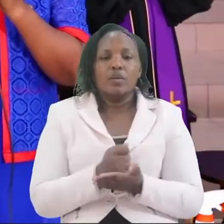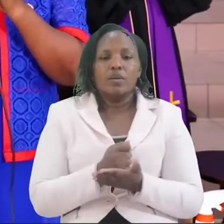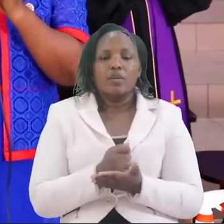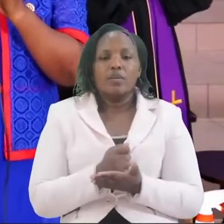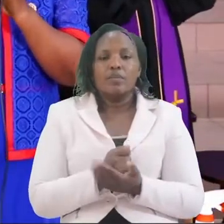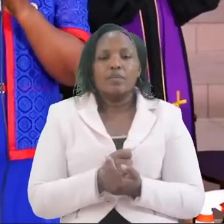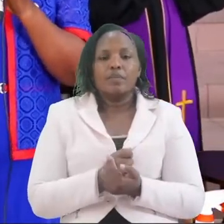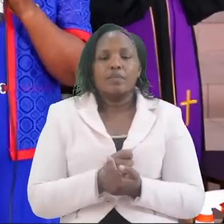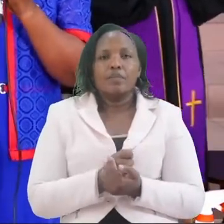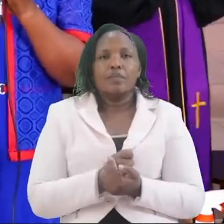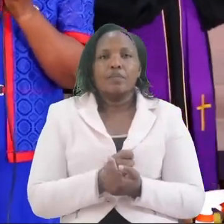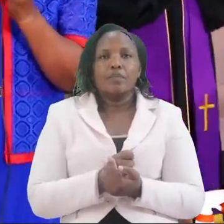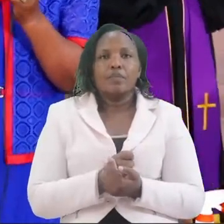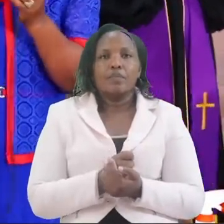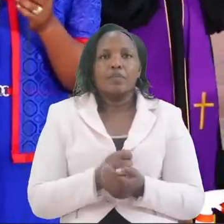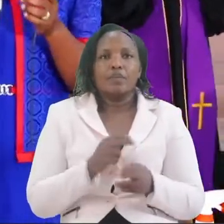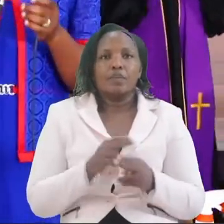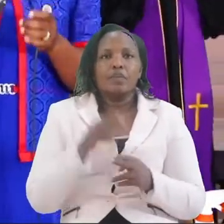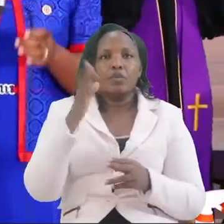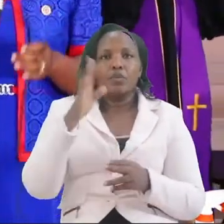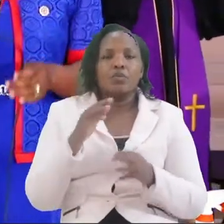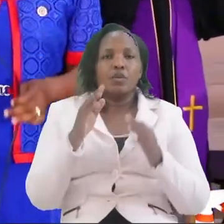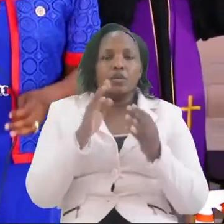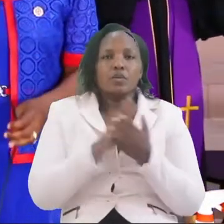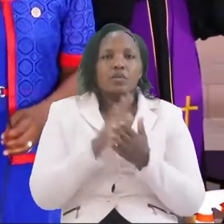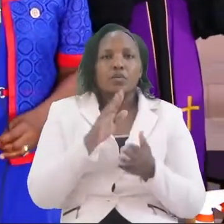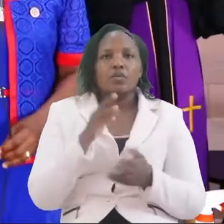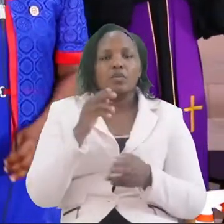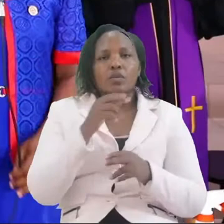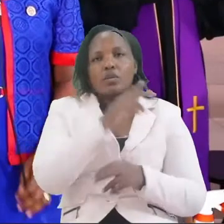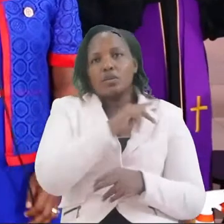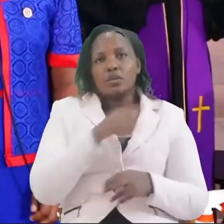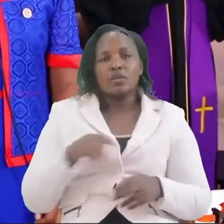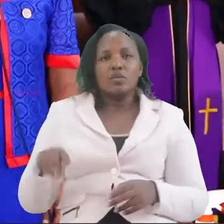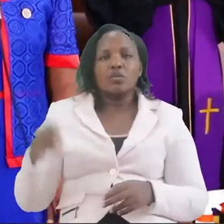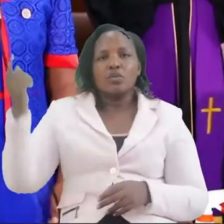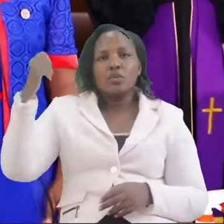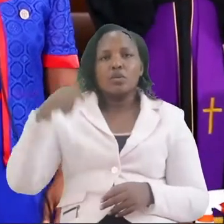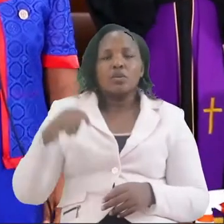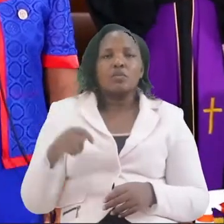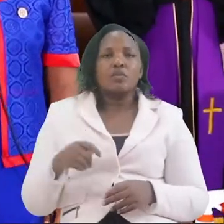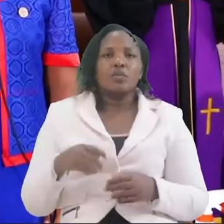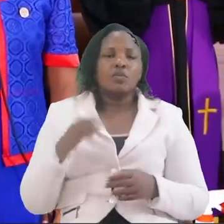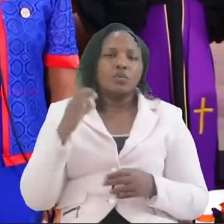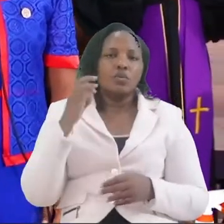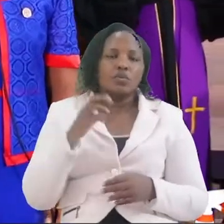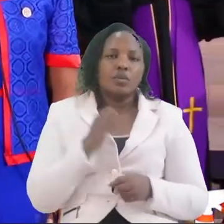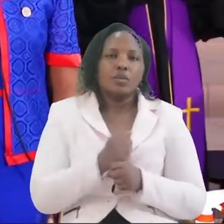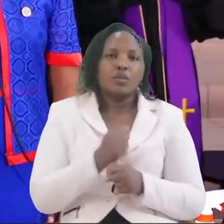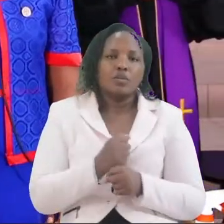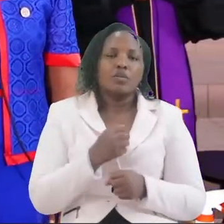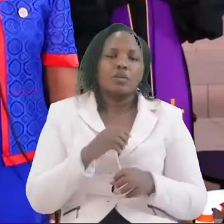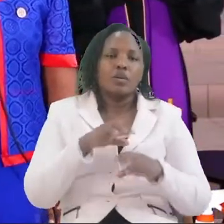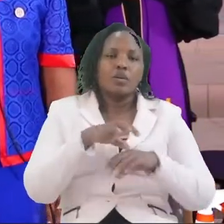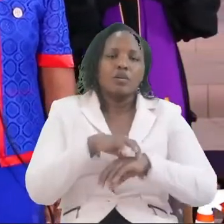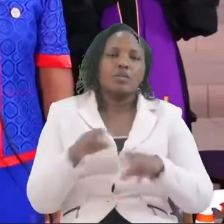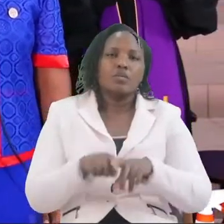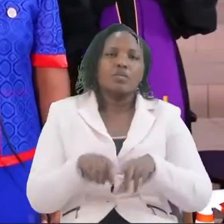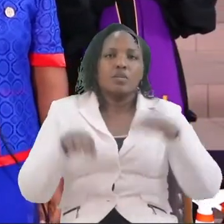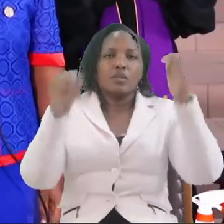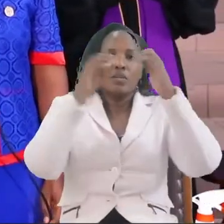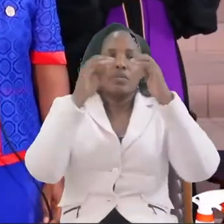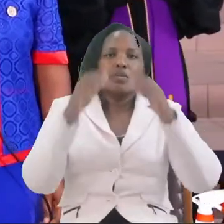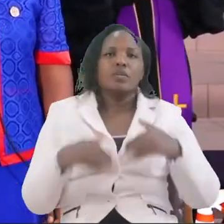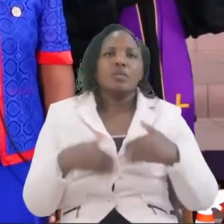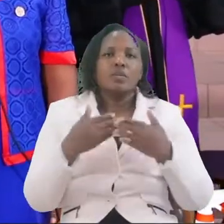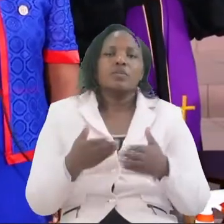kuamini. Baba yetu aliye mbinguni, jina lako litukuzwe, ufalme wako na uje, mapenzi yako yatimizwe hapa